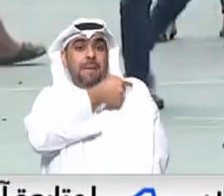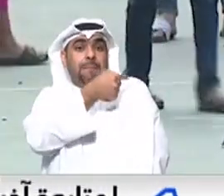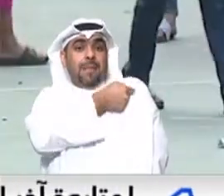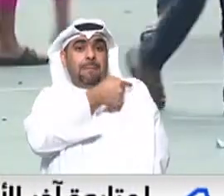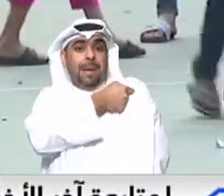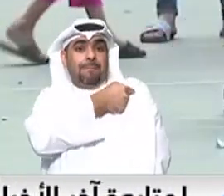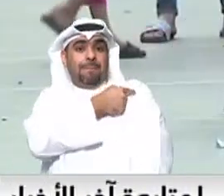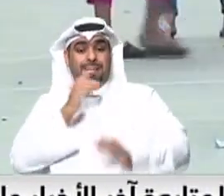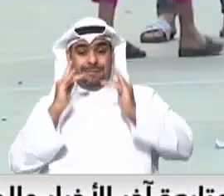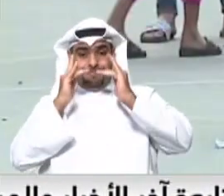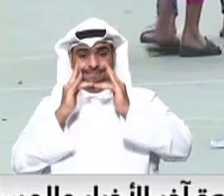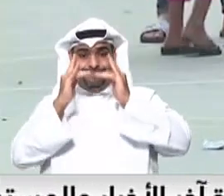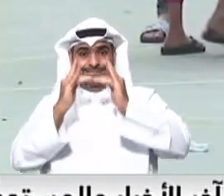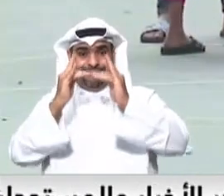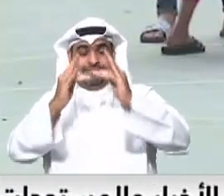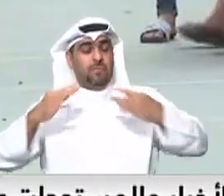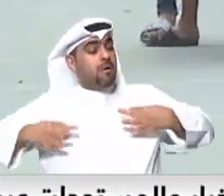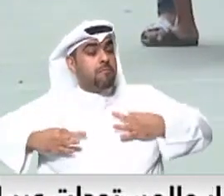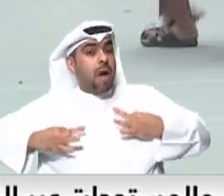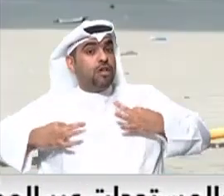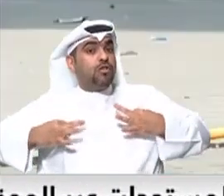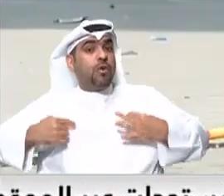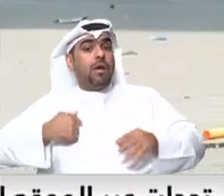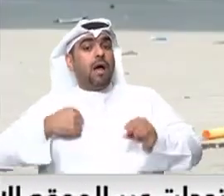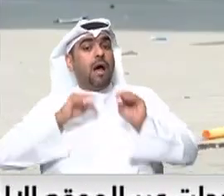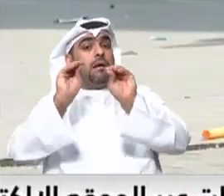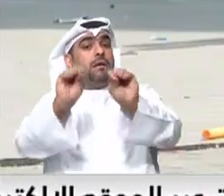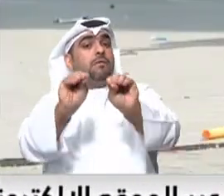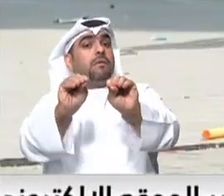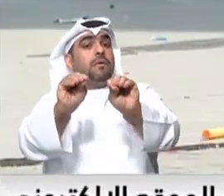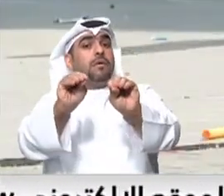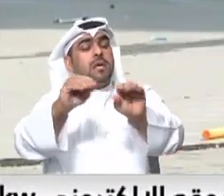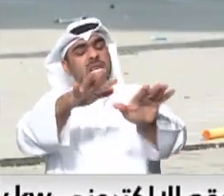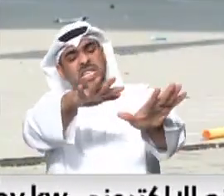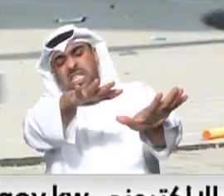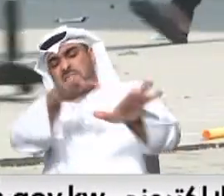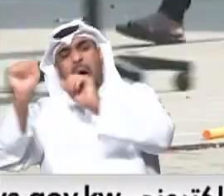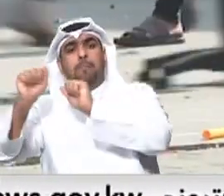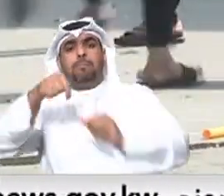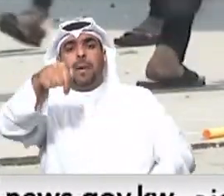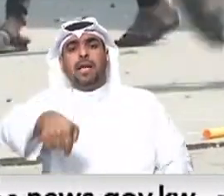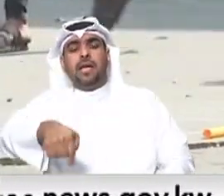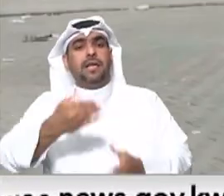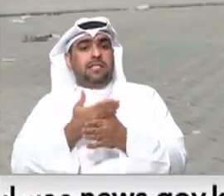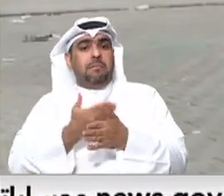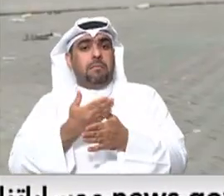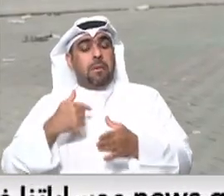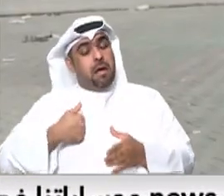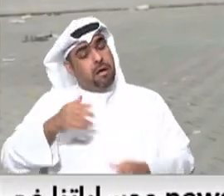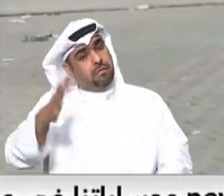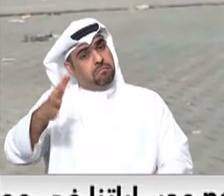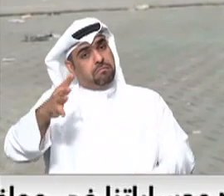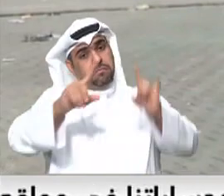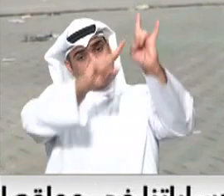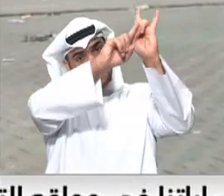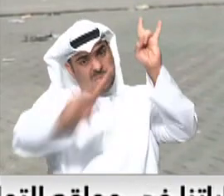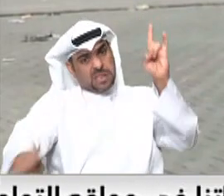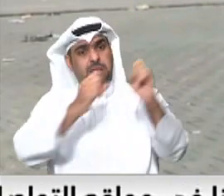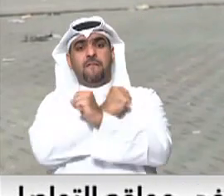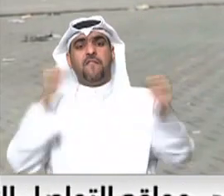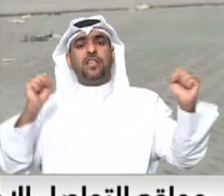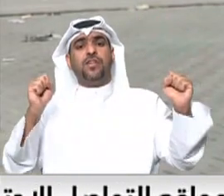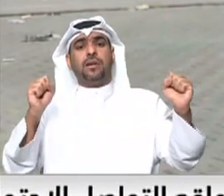لقصفها. مستشفى العودة شمالا رفضت الطلب الإسرائيلي وأبلغتهم بأنها